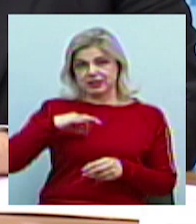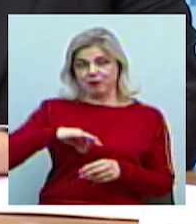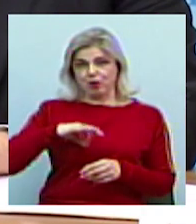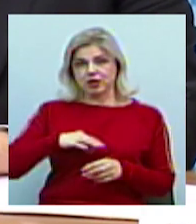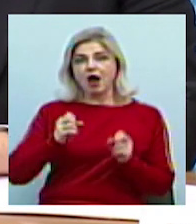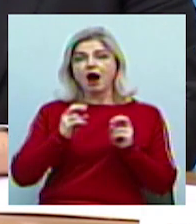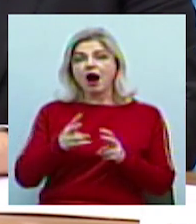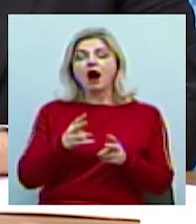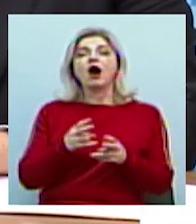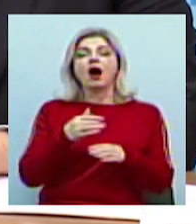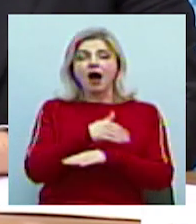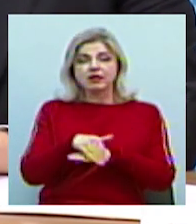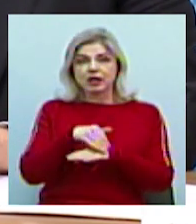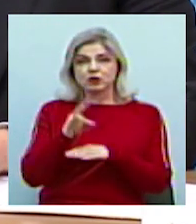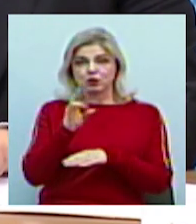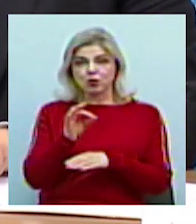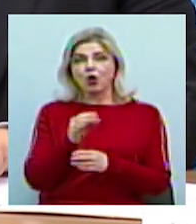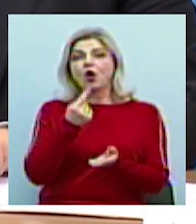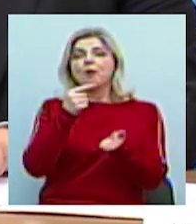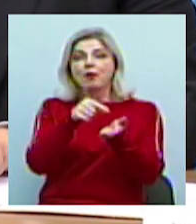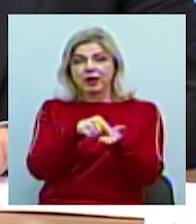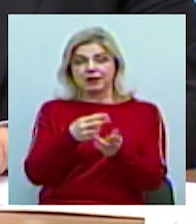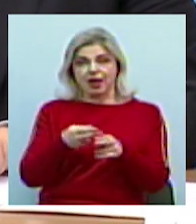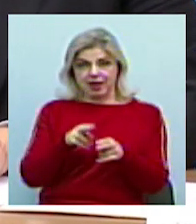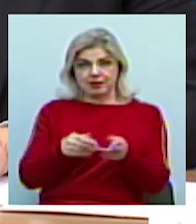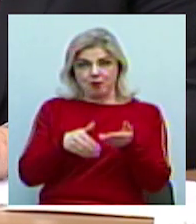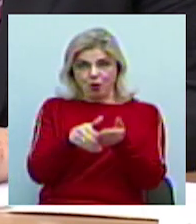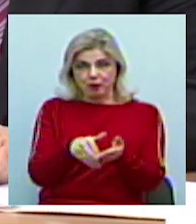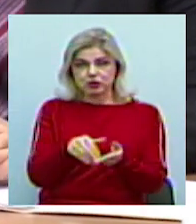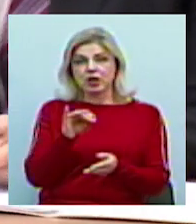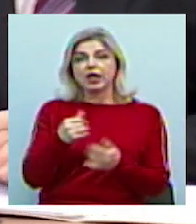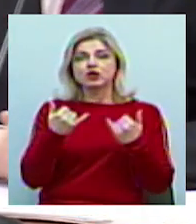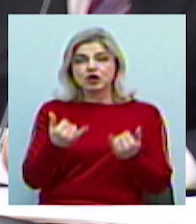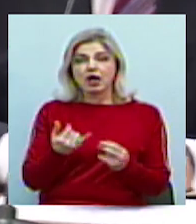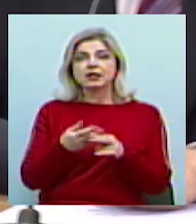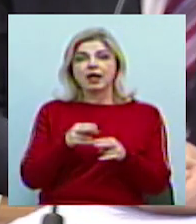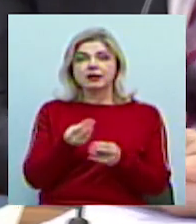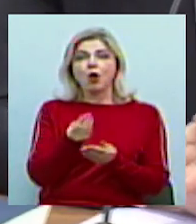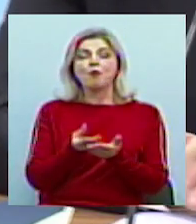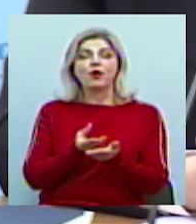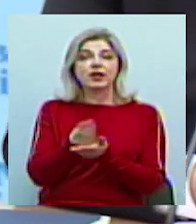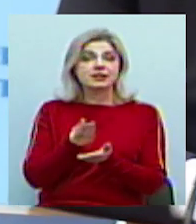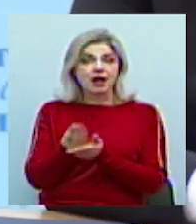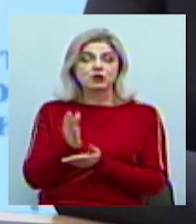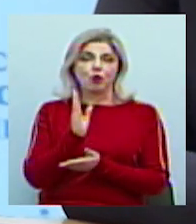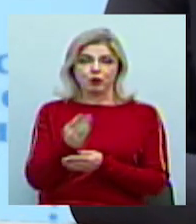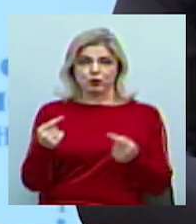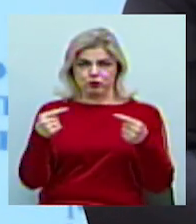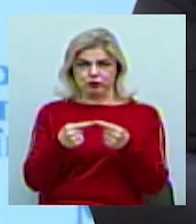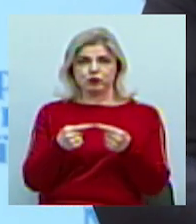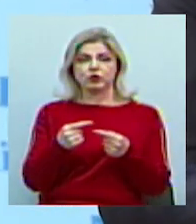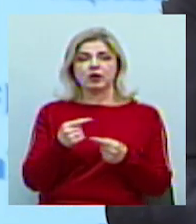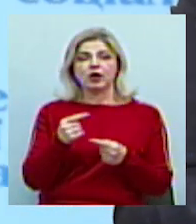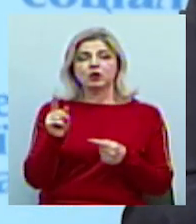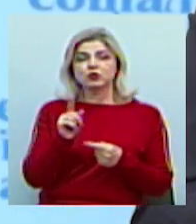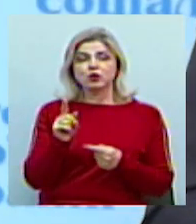адресно доходимо до тієї людини, яка їй потребує цю допомогу. І тому зараз процес монетизації буде дуже чітким з точки